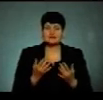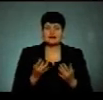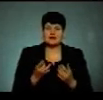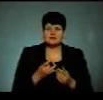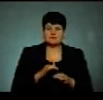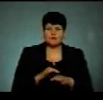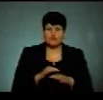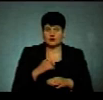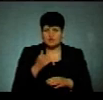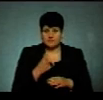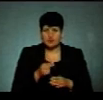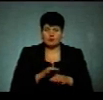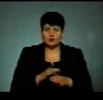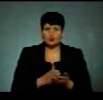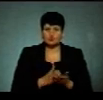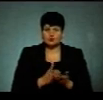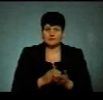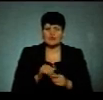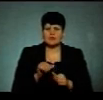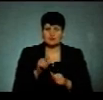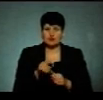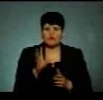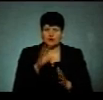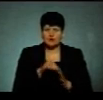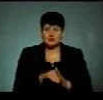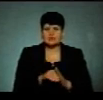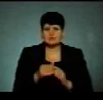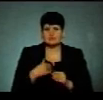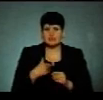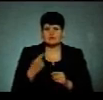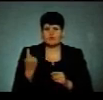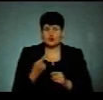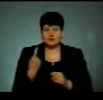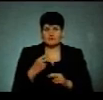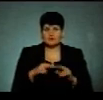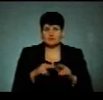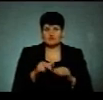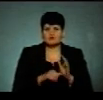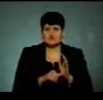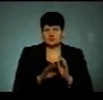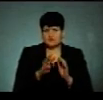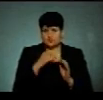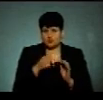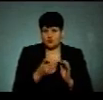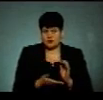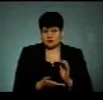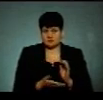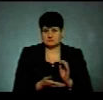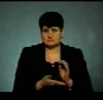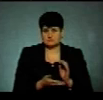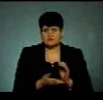рік проводити обслуговування. Крім того, включається в нас в області газопроводи, побудовані в 64-му року.